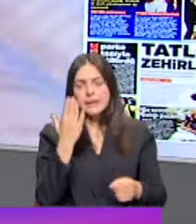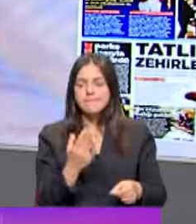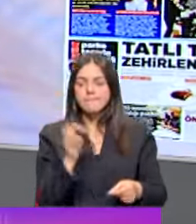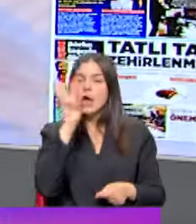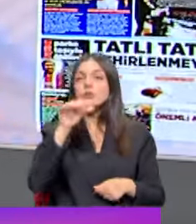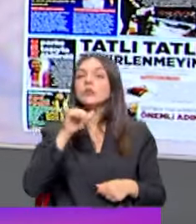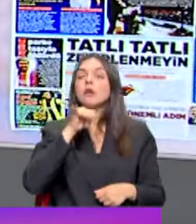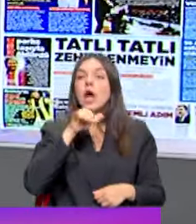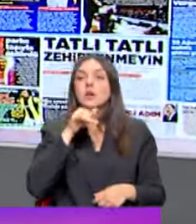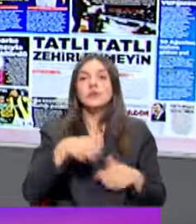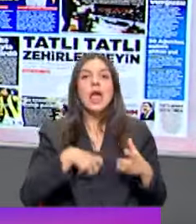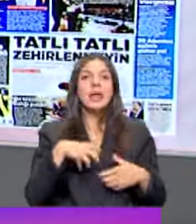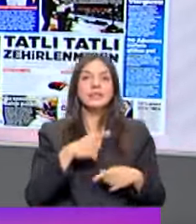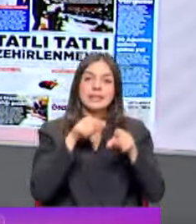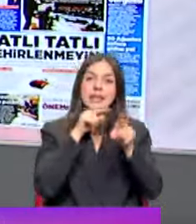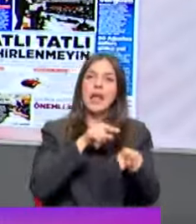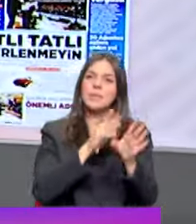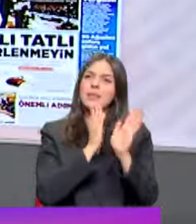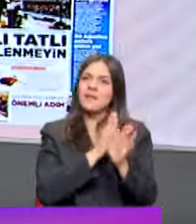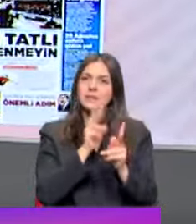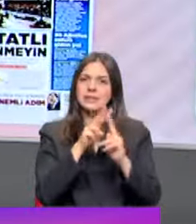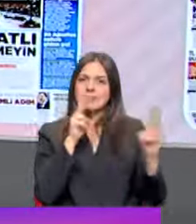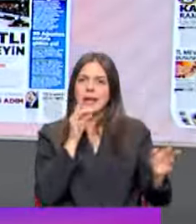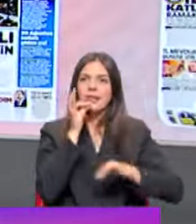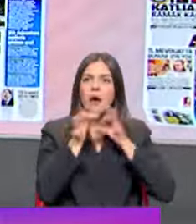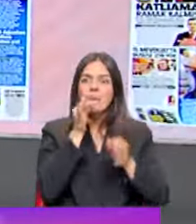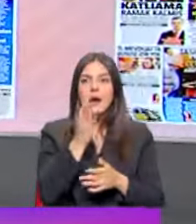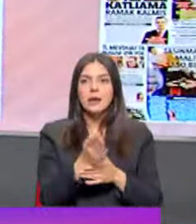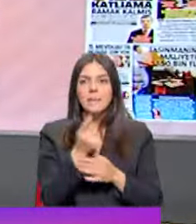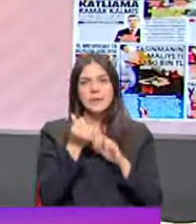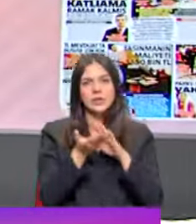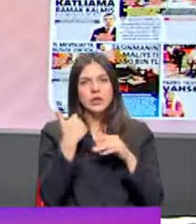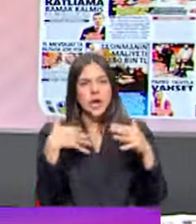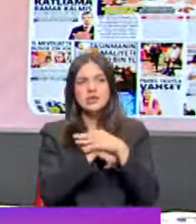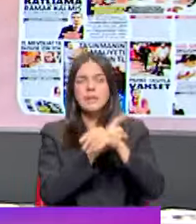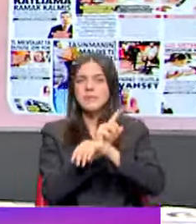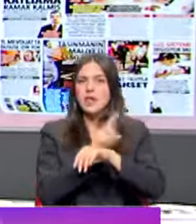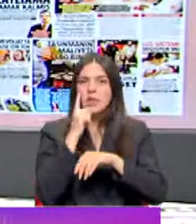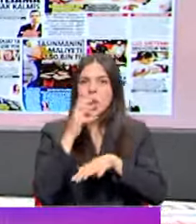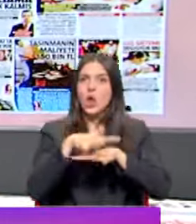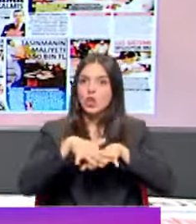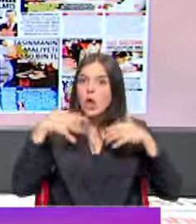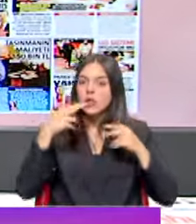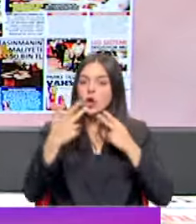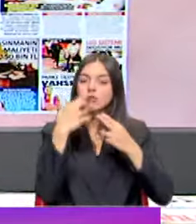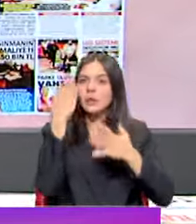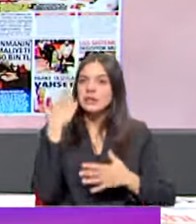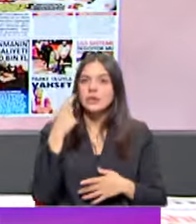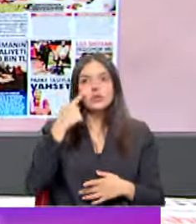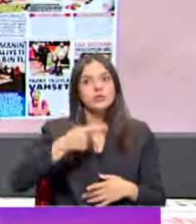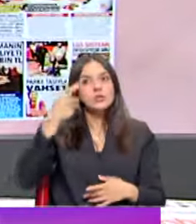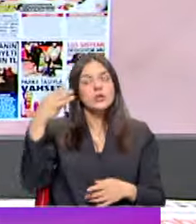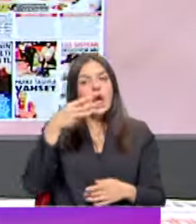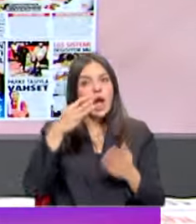Ağustos coşkusunun izini sürmeye devam edeceğiz sıradaki haberde de. Az evvel akşam saatlerindeki törende konuşmalarını izlediğiniz